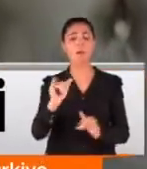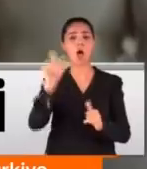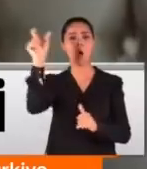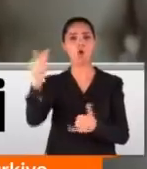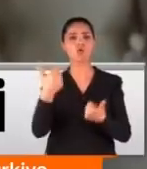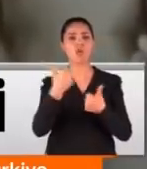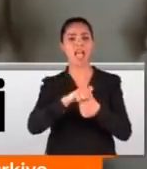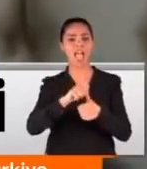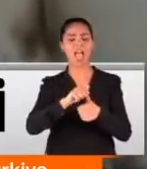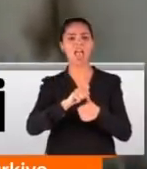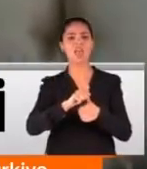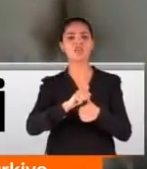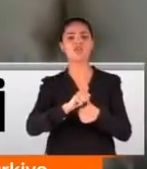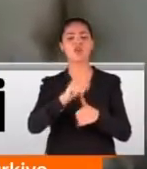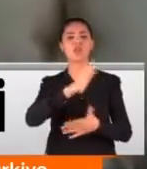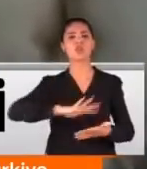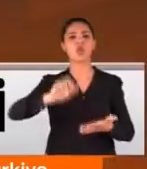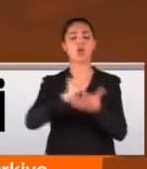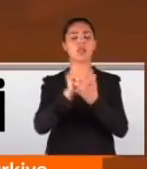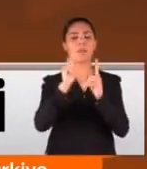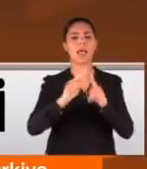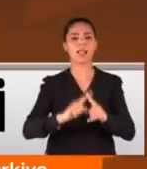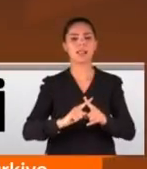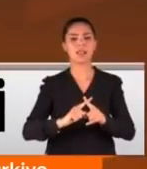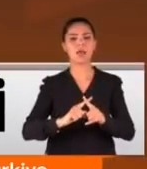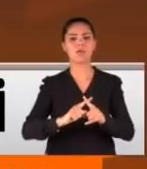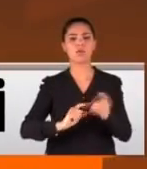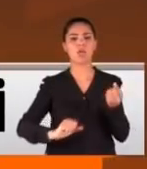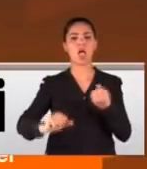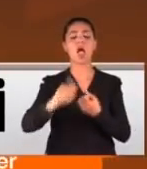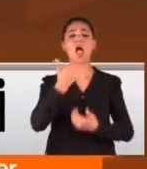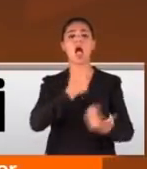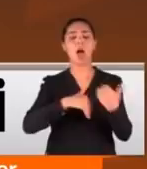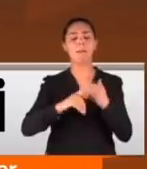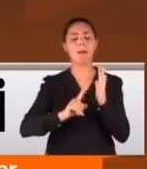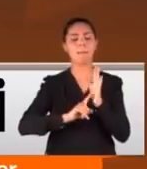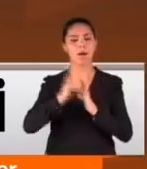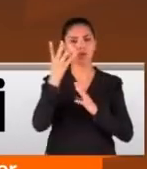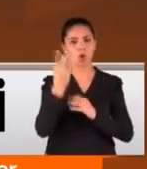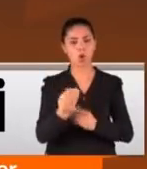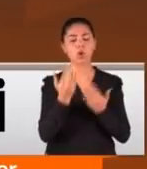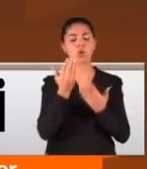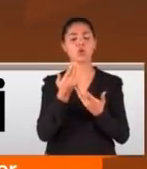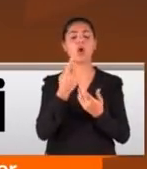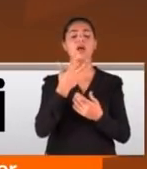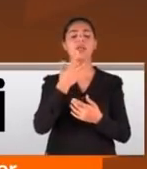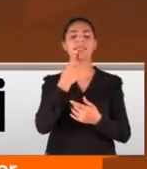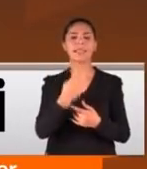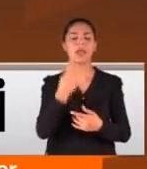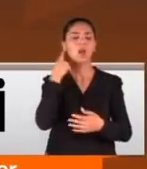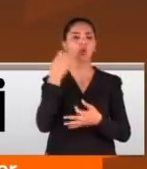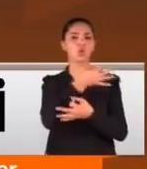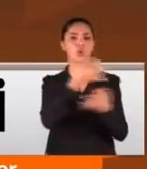eşi Şafak Özbir Akus da sosyal medya hesabından "Operasyon başarılı geçti, dualarınızı eksik etmeyin" cümleleriyle